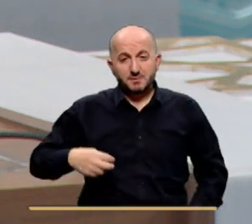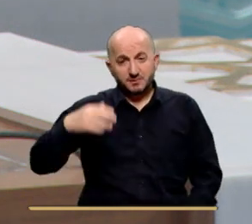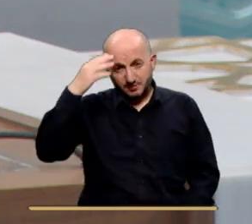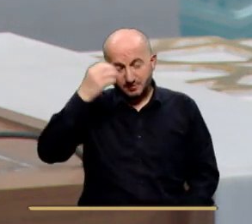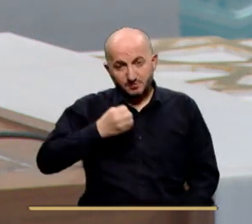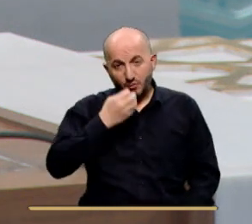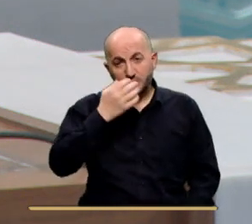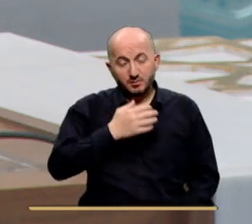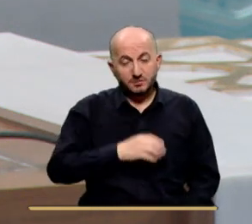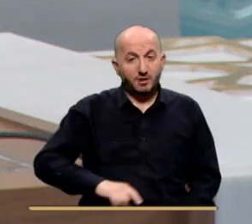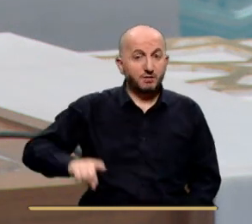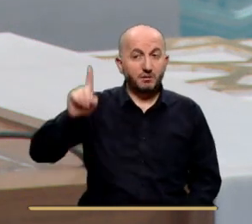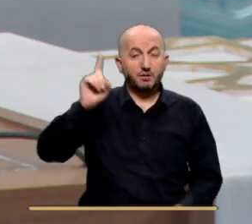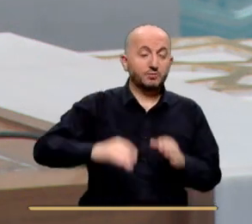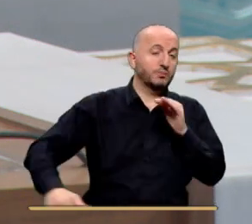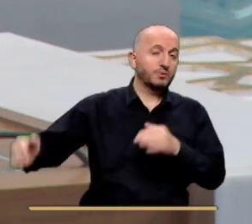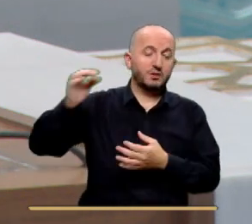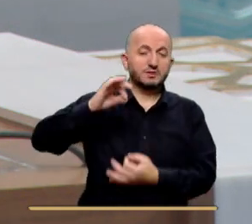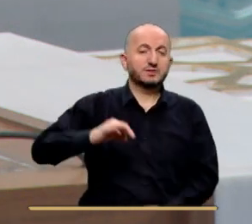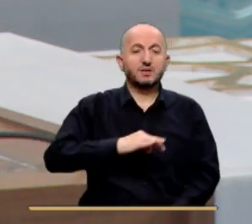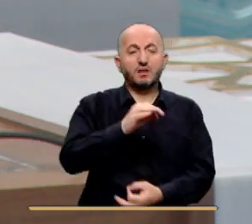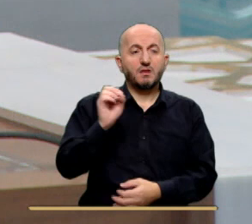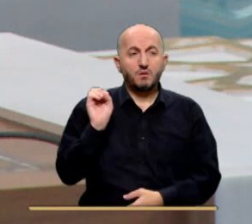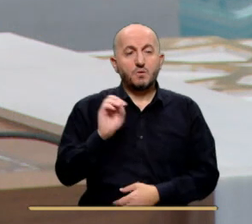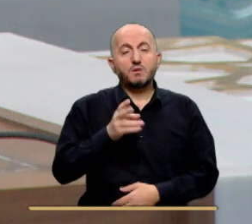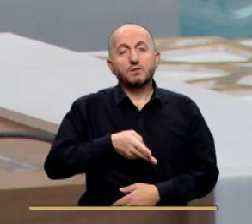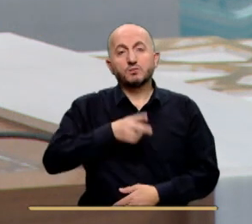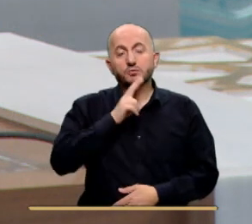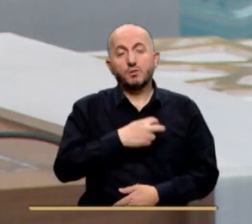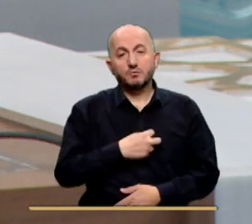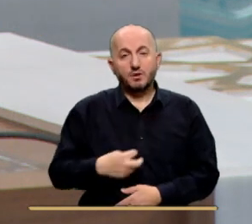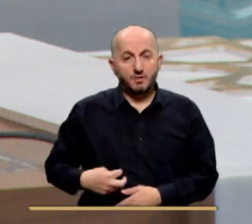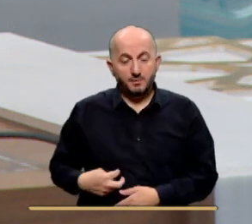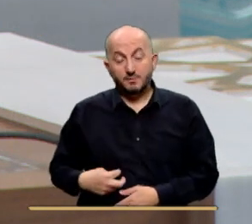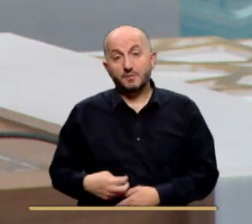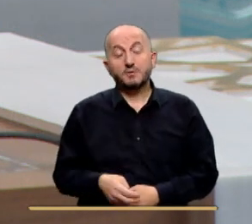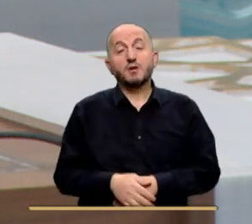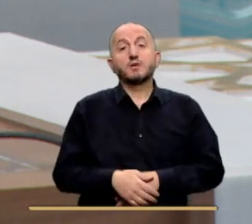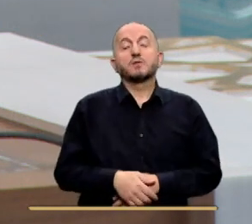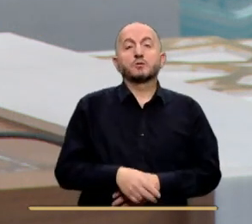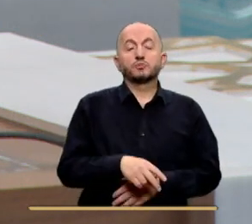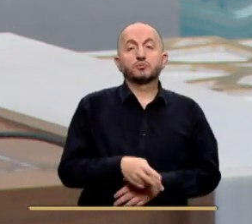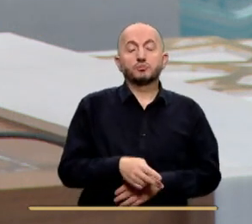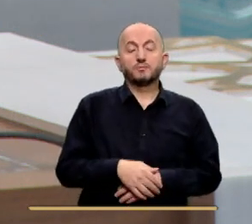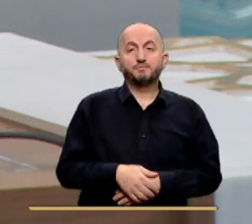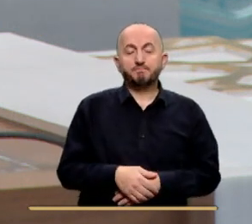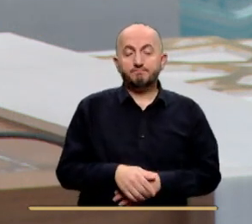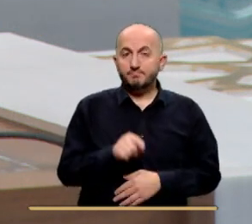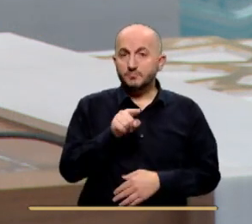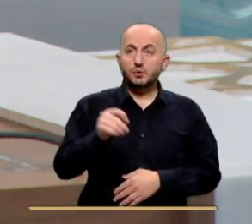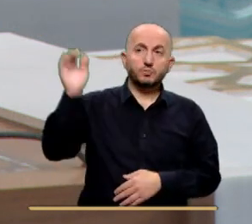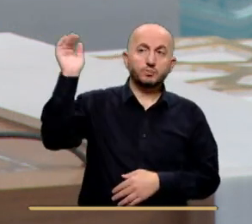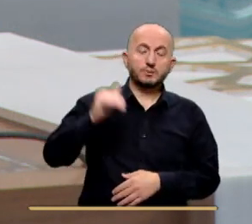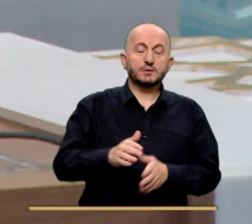Muhammed Allahu Zülcelal'in insanlığa gönderdiği son rehberdir. Son peygamberdir. Onun